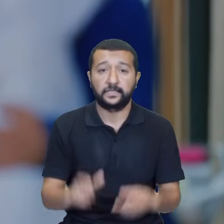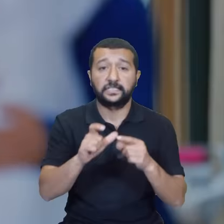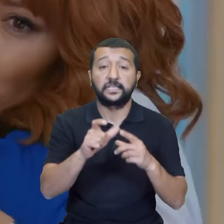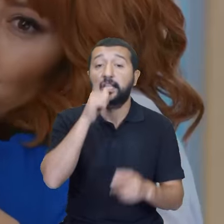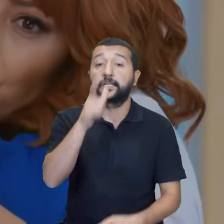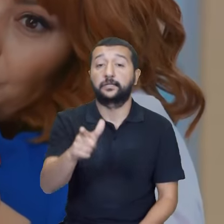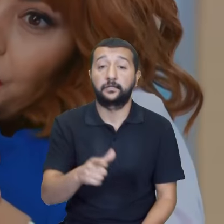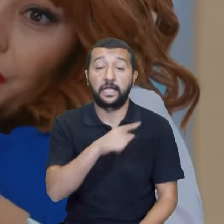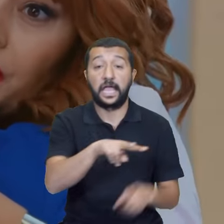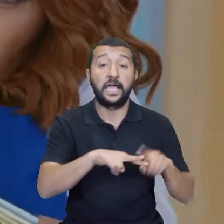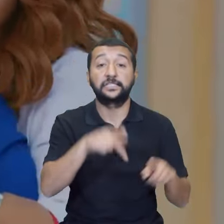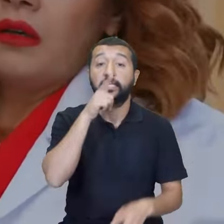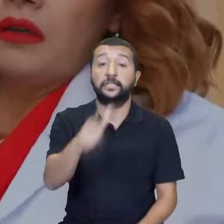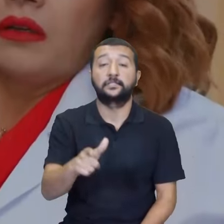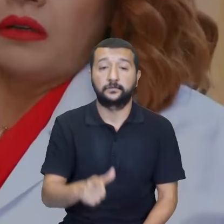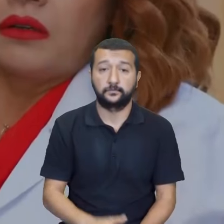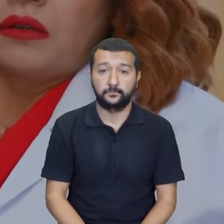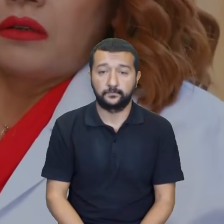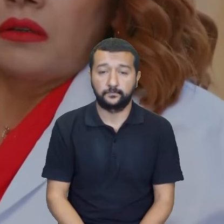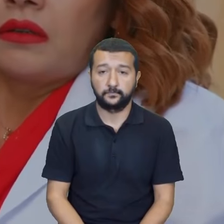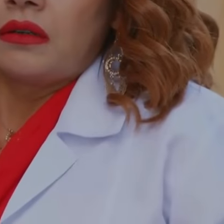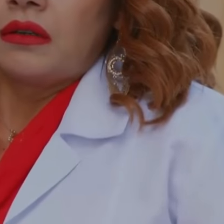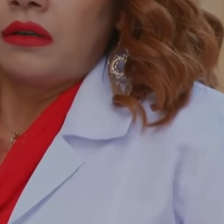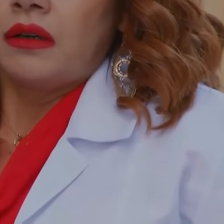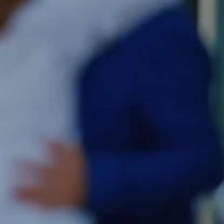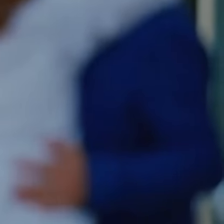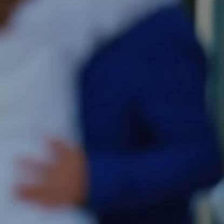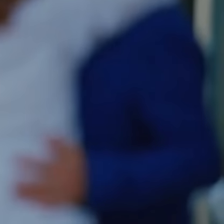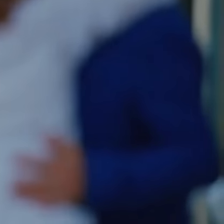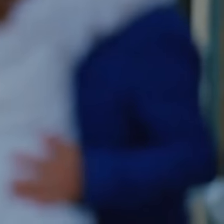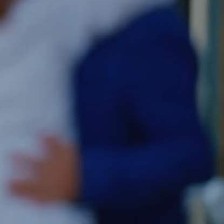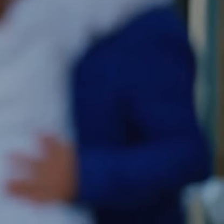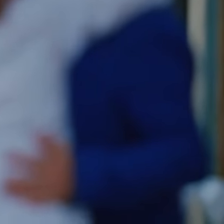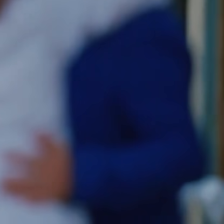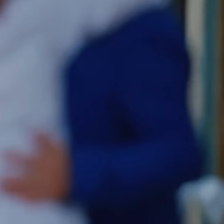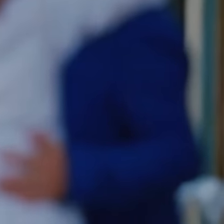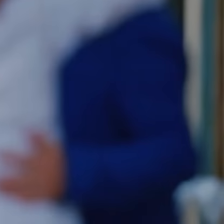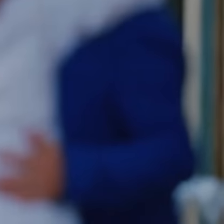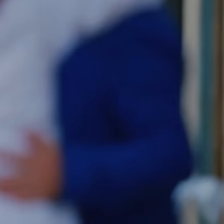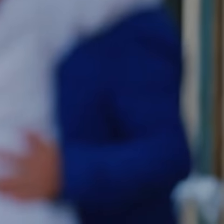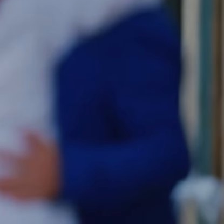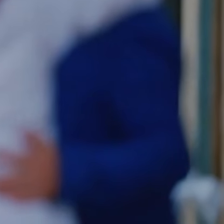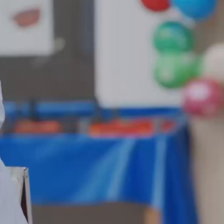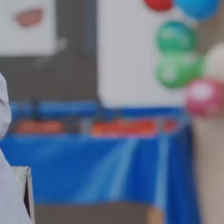Şener! Ayşen! Ayşen korkuyla geriledi.